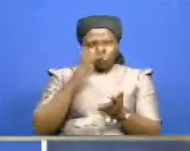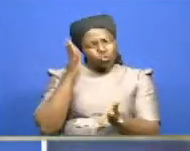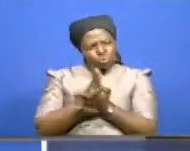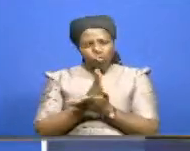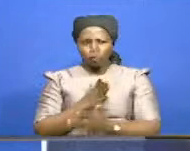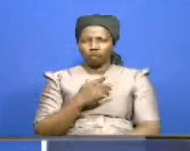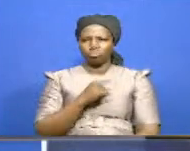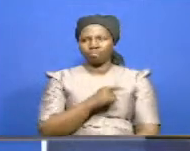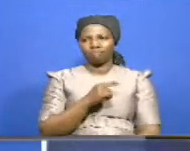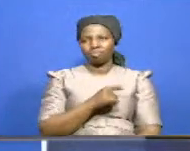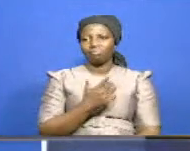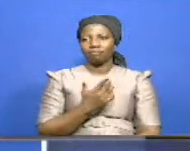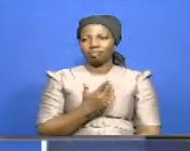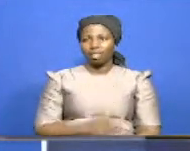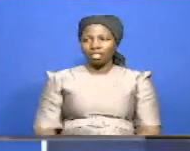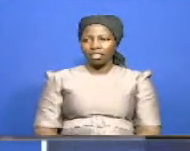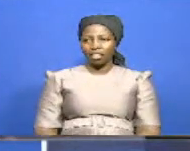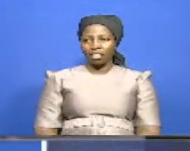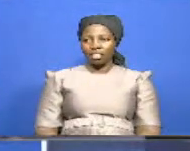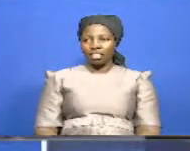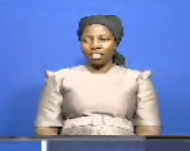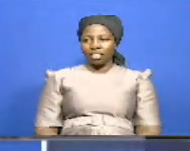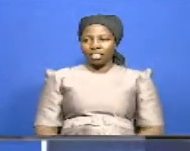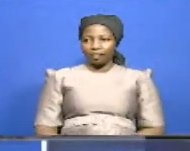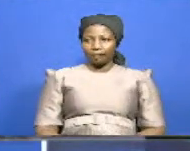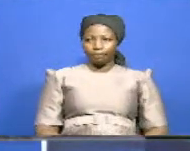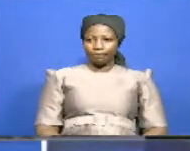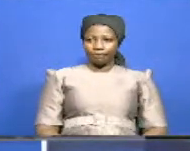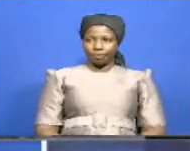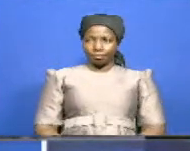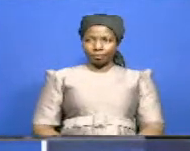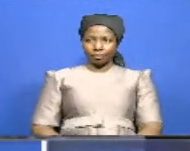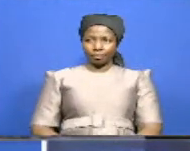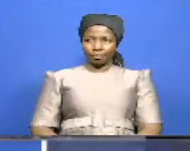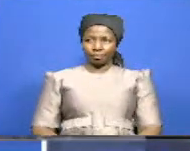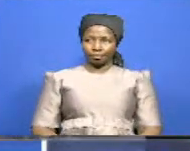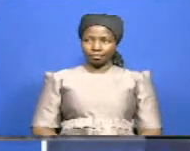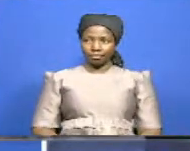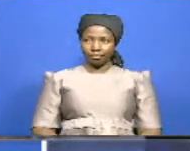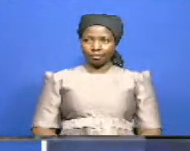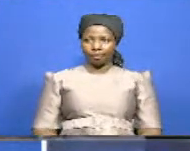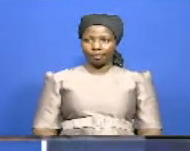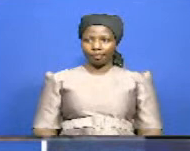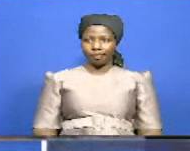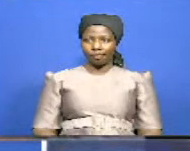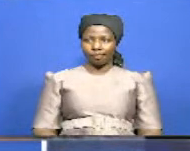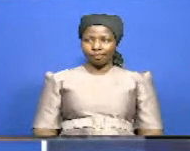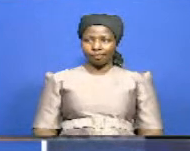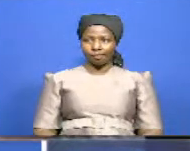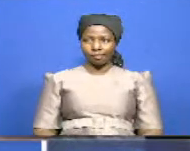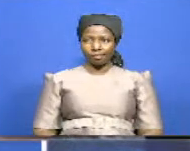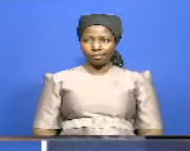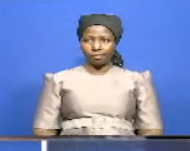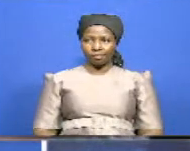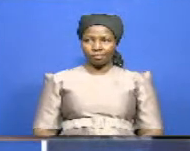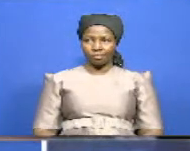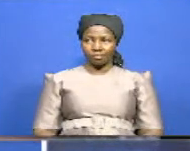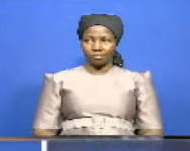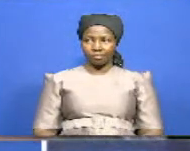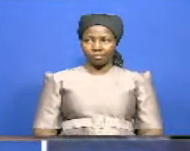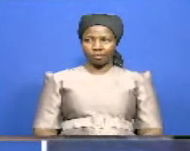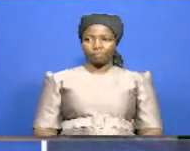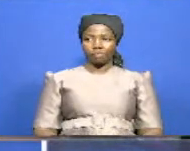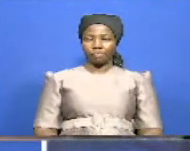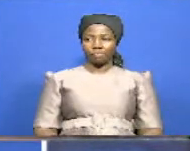Wale marani. Safiri salama, msalimu Maulana, tutaonana baadaye.